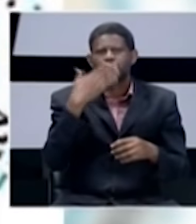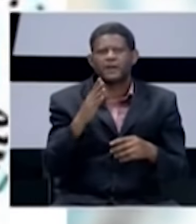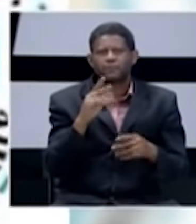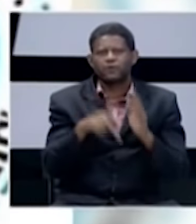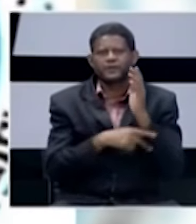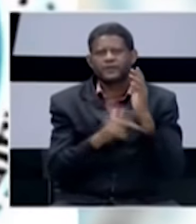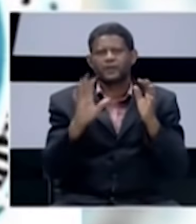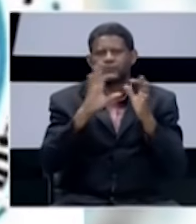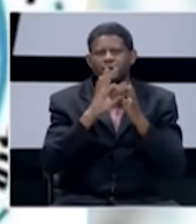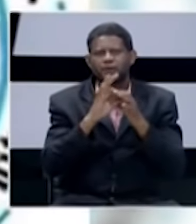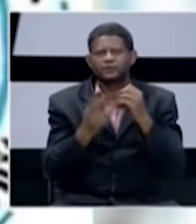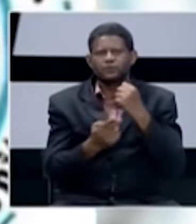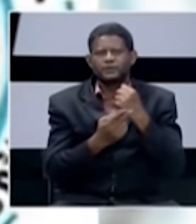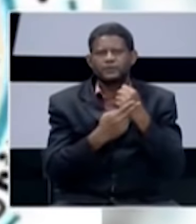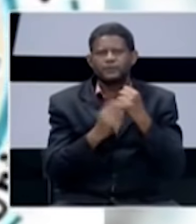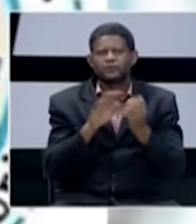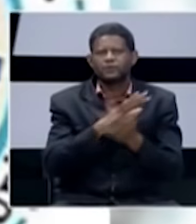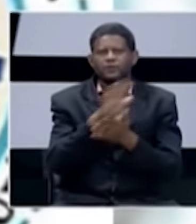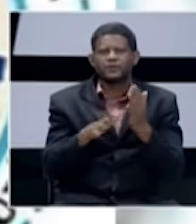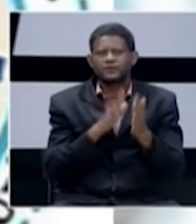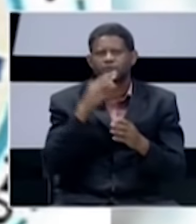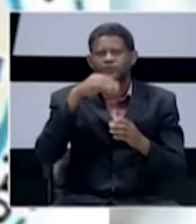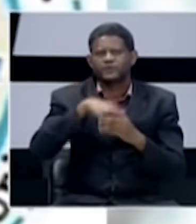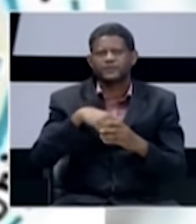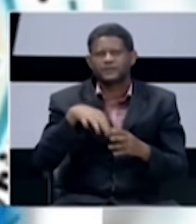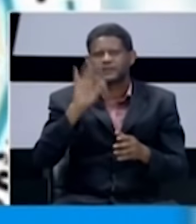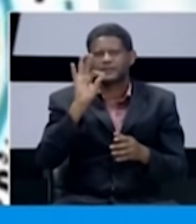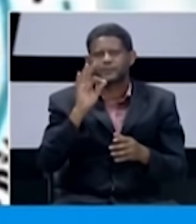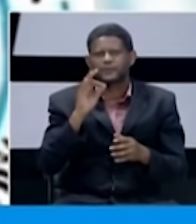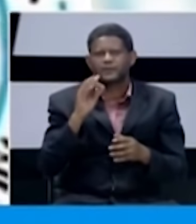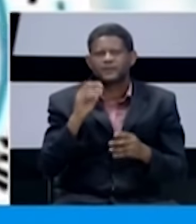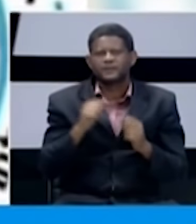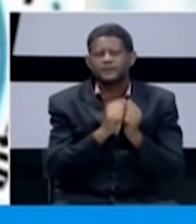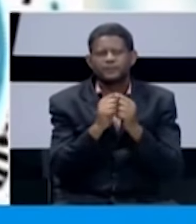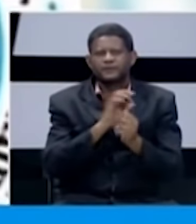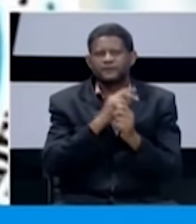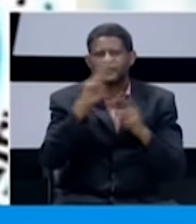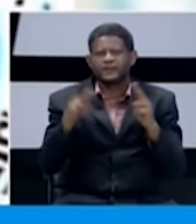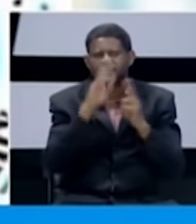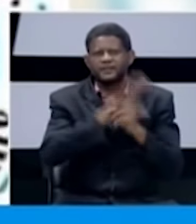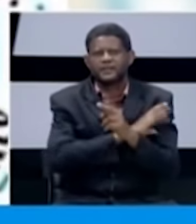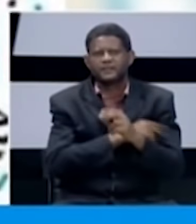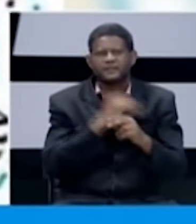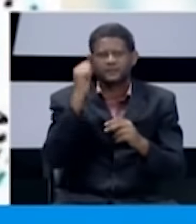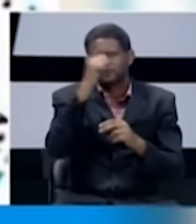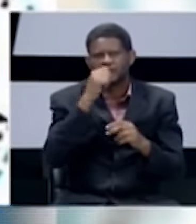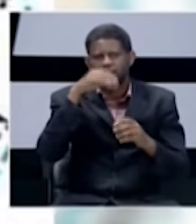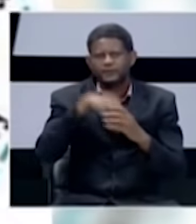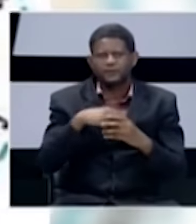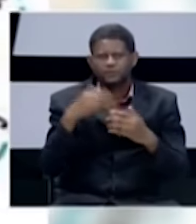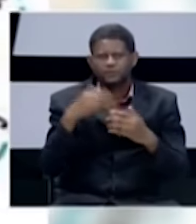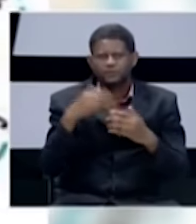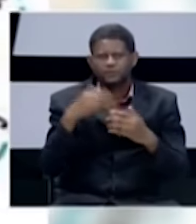پولیتیکاوی محبراون و طبعون قلولاو تحلات رکب تمرات فیدرالیست حیلتات ایتیپیا اتیاتو نزلا قلولاو کفتحی